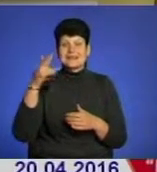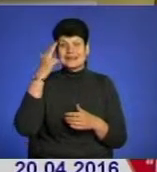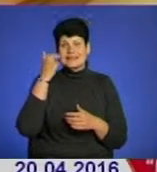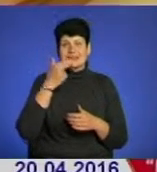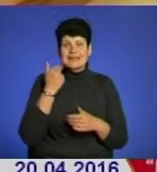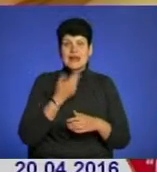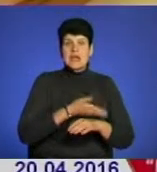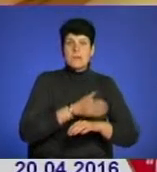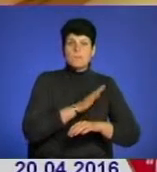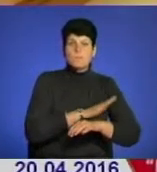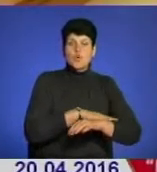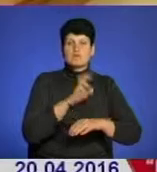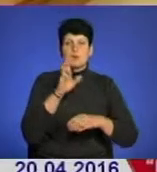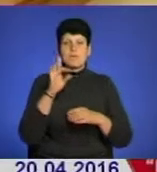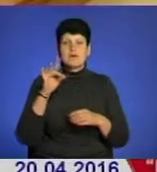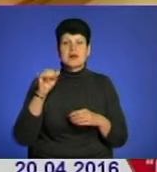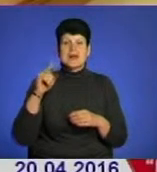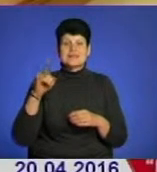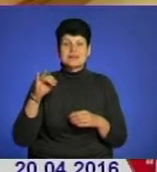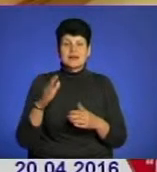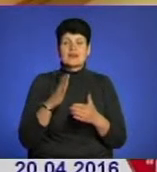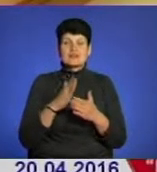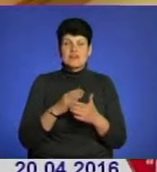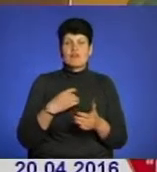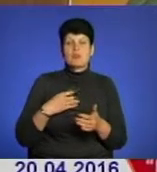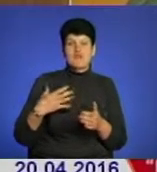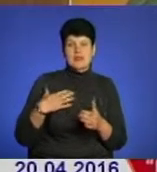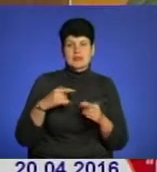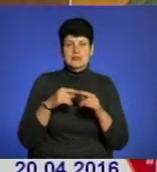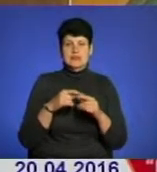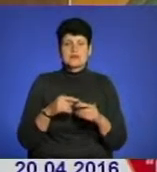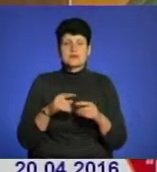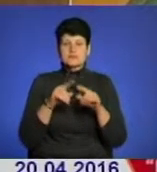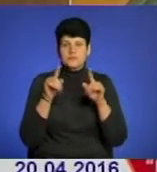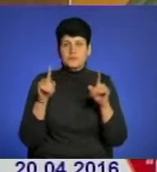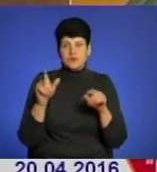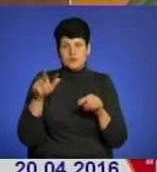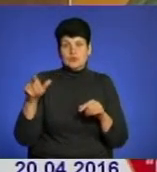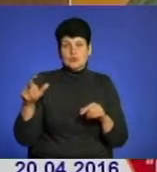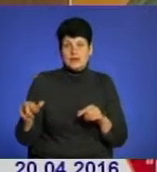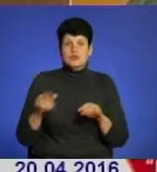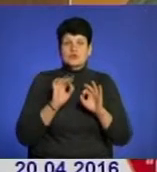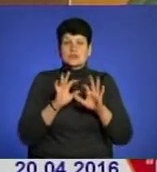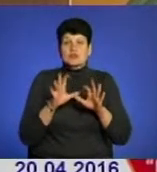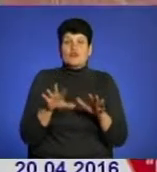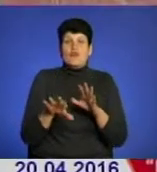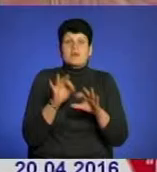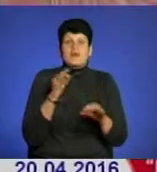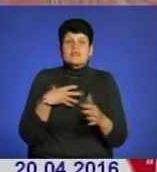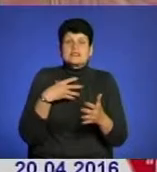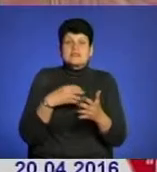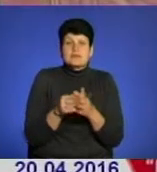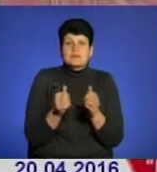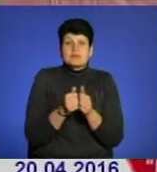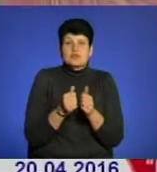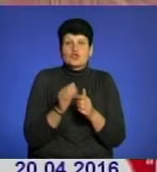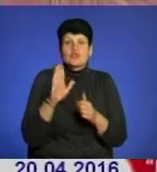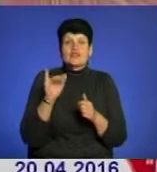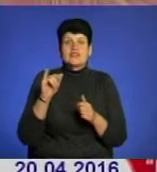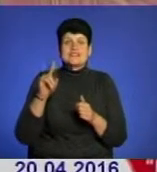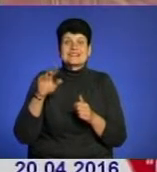та Бразилія. Осіли вони у приватних колекціях. Іконописець розповідає, що обрав свій, наближений до